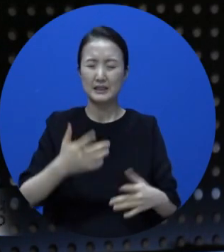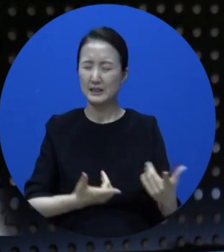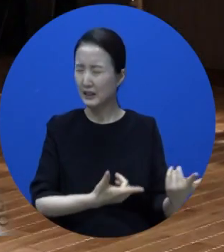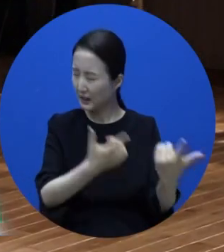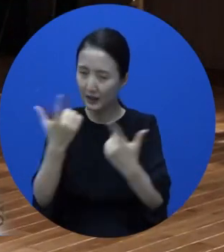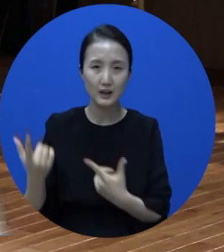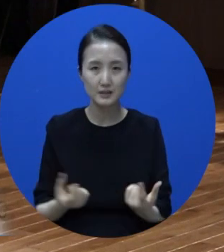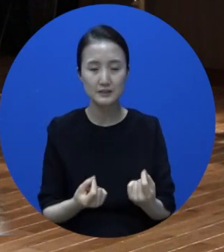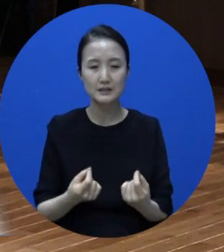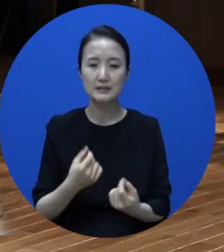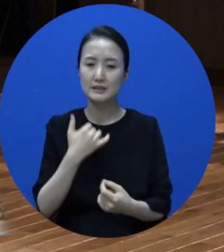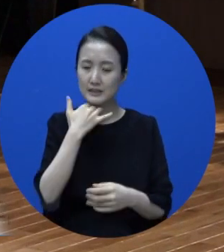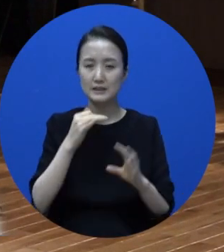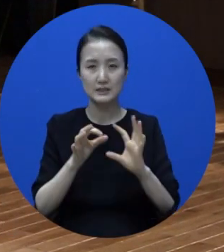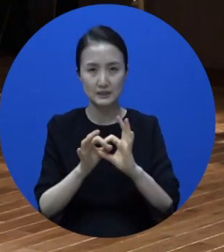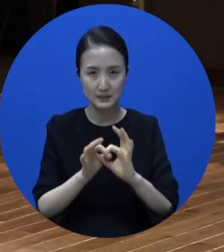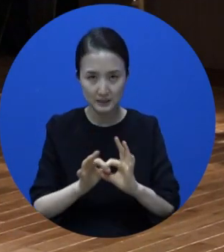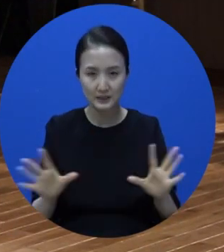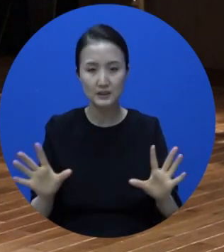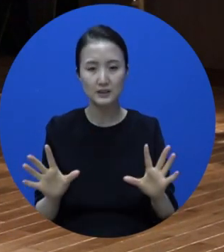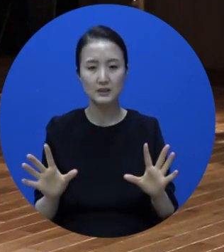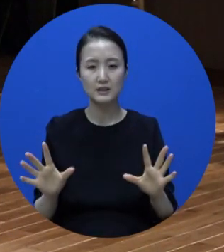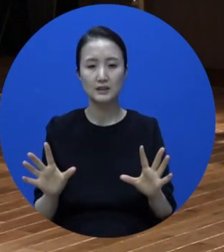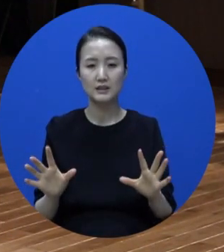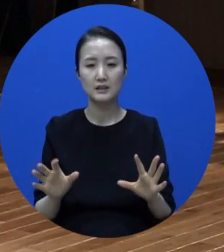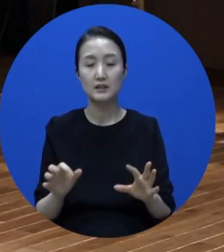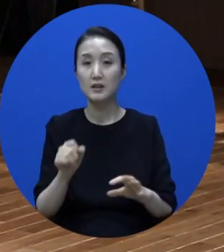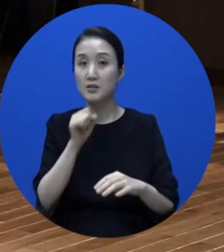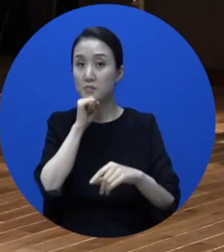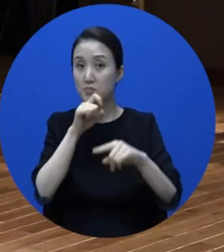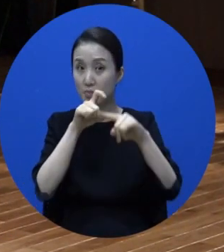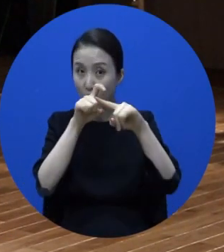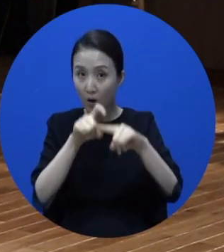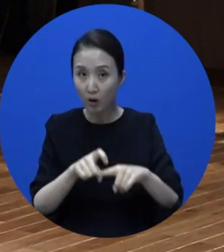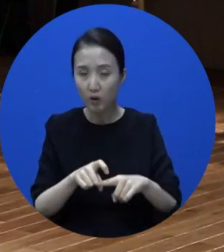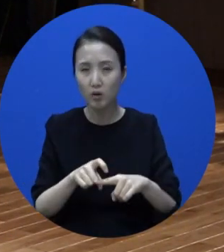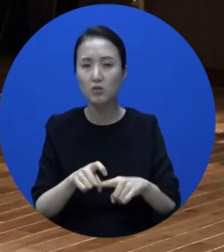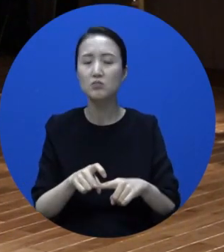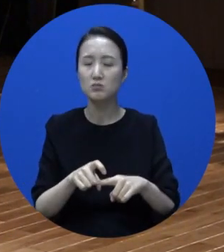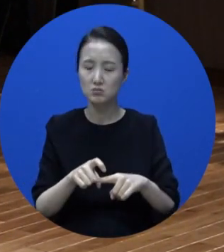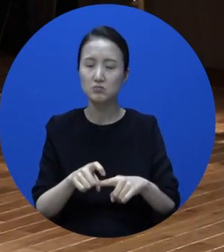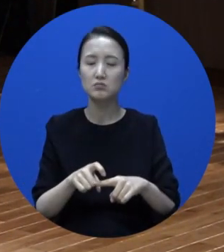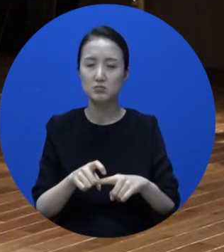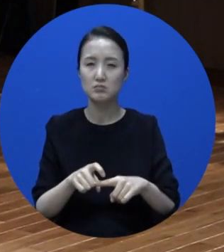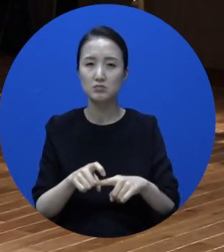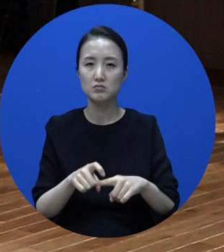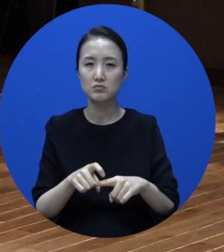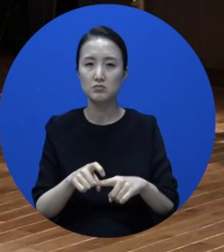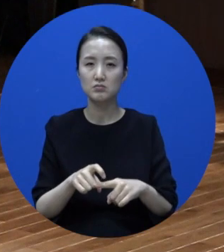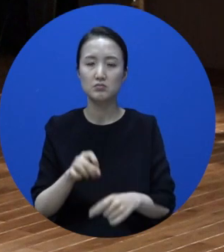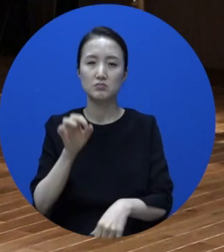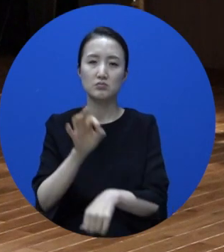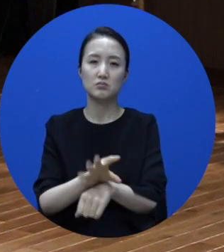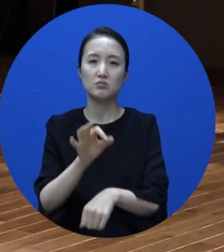만 노라고 전 계층을 막론하고 평균 소비성향이 하락하는 모습이에요